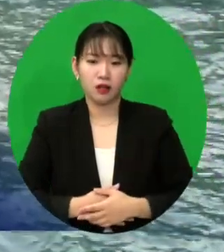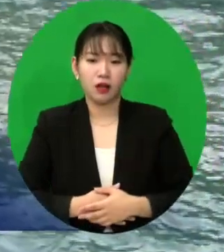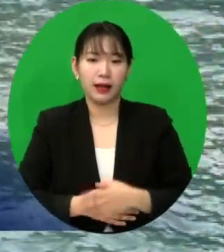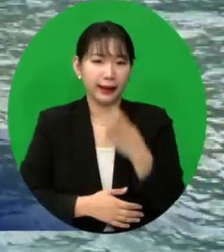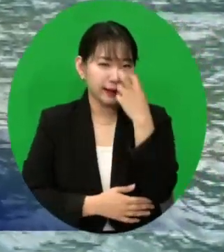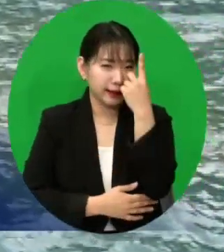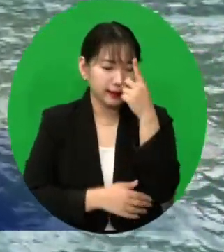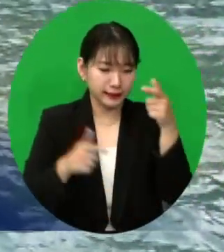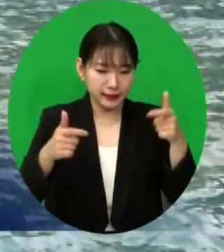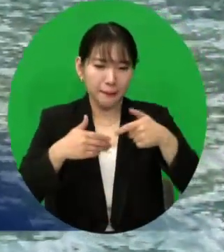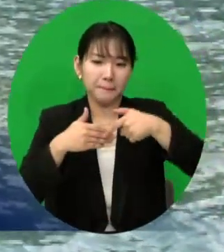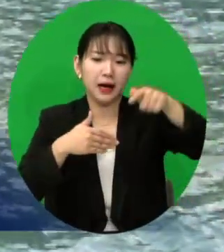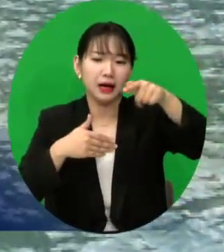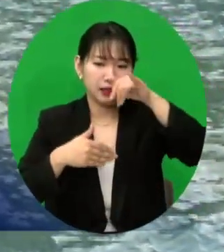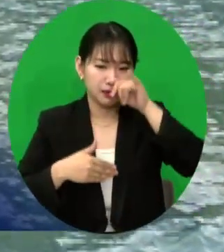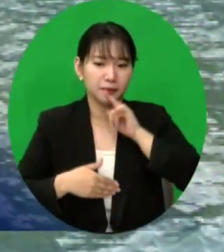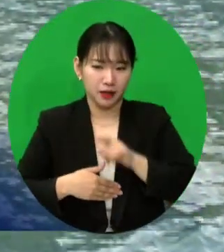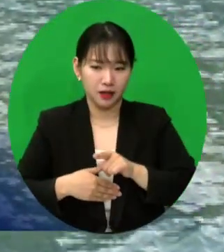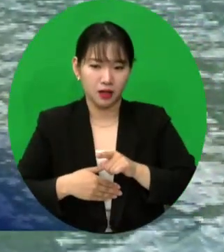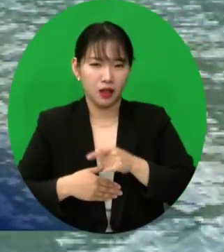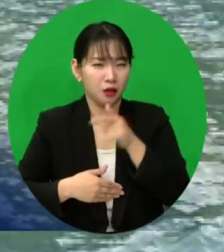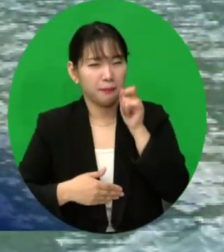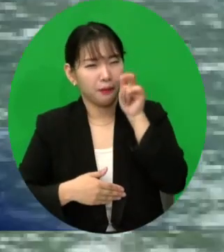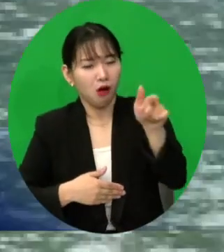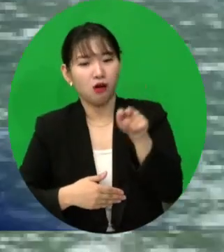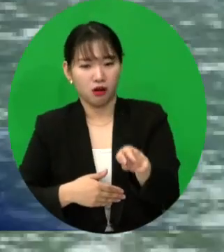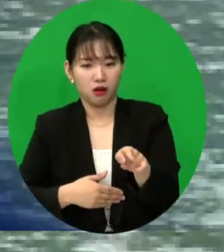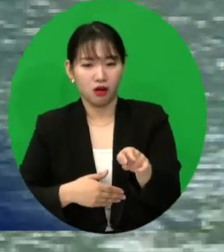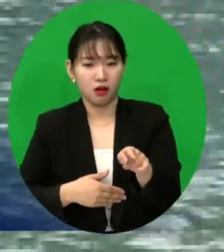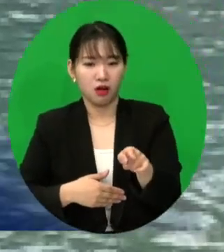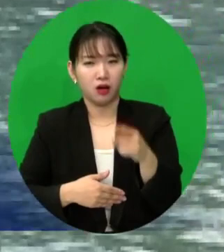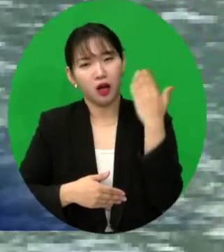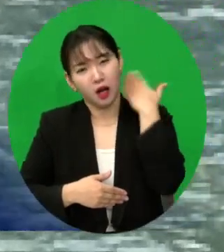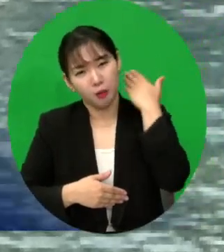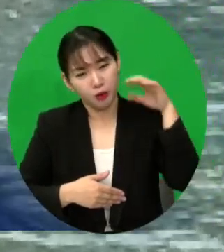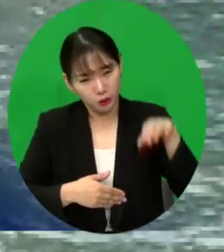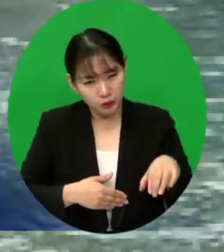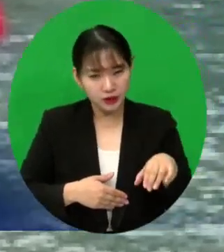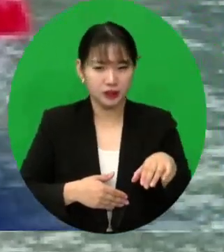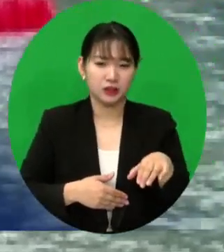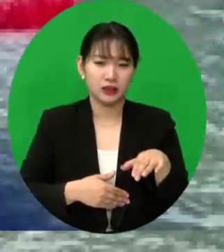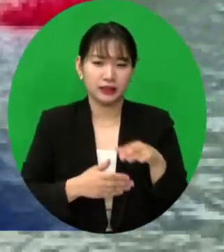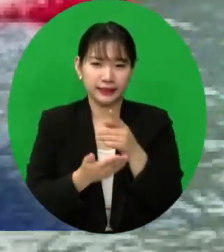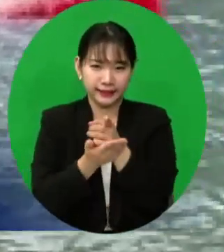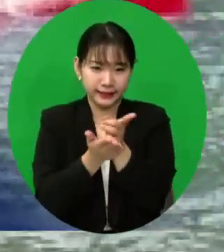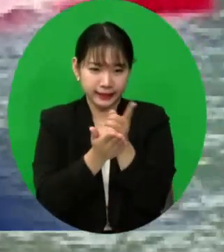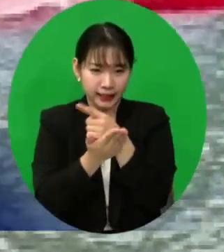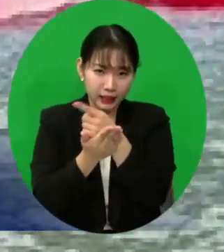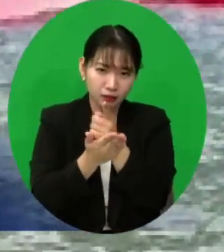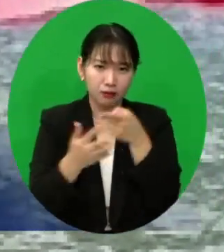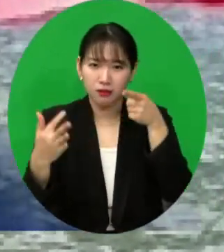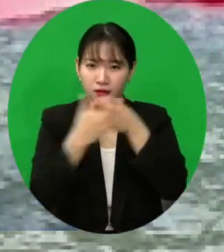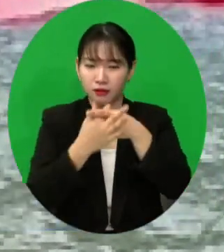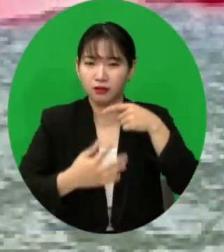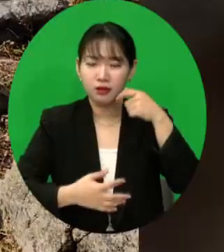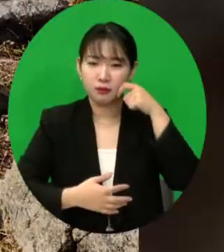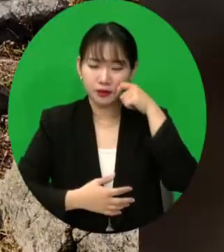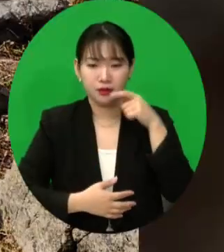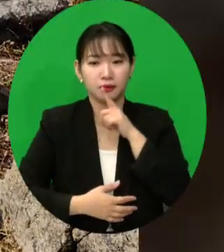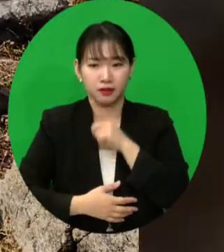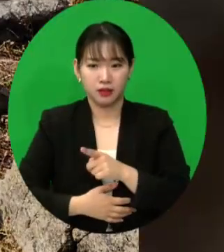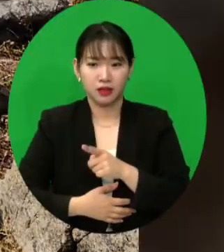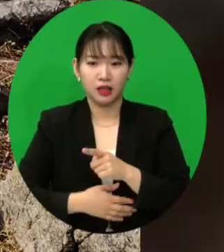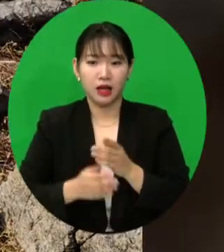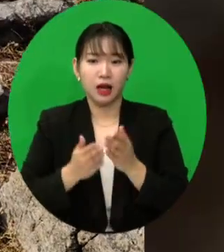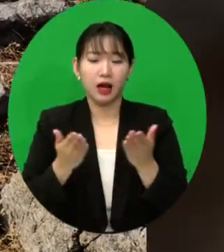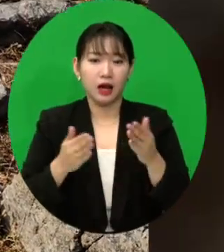관계 구역에 벗어난다는 얘기죠. 너무 멀어요, 그쪽에서 의료물이든지 그게 선택이 안 됐다고. 또